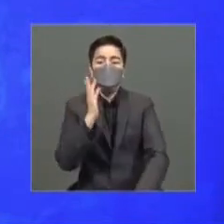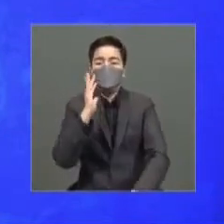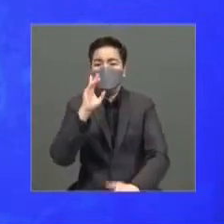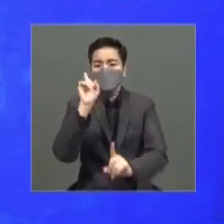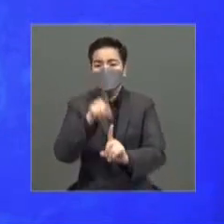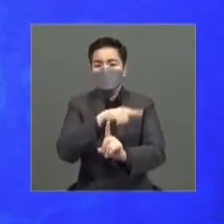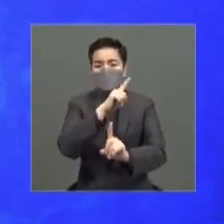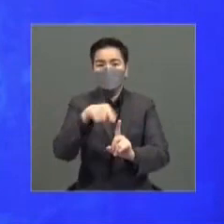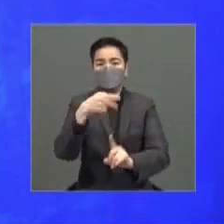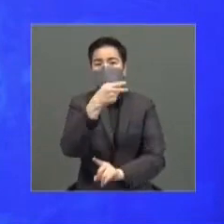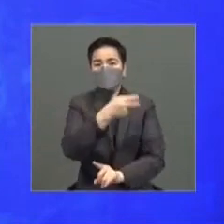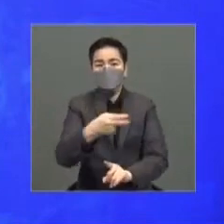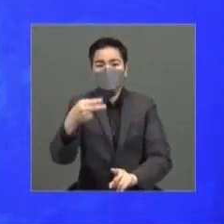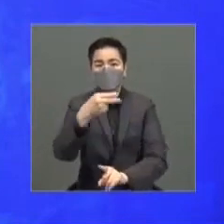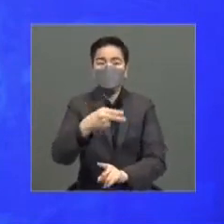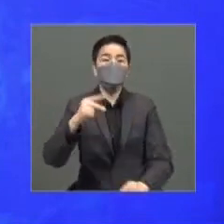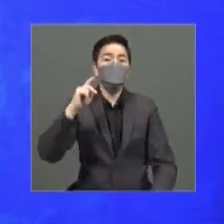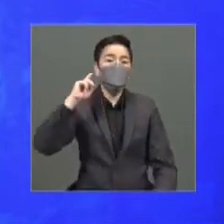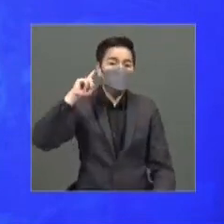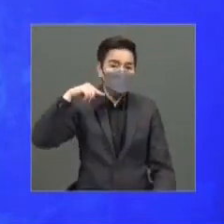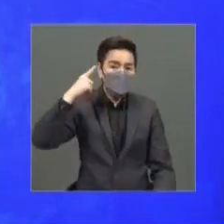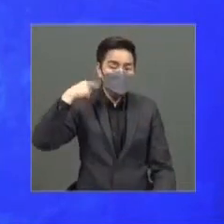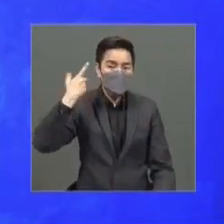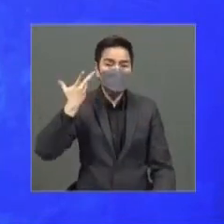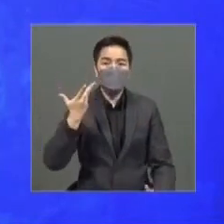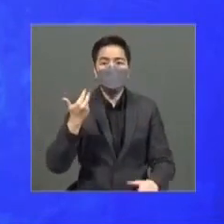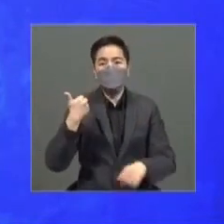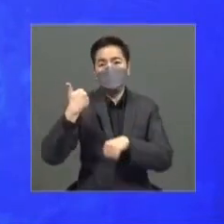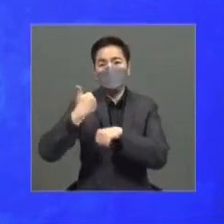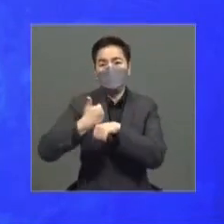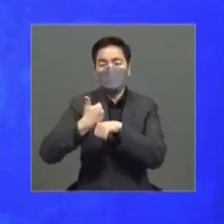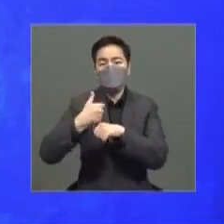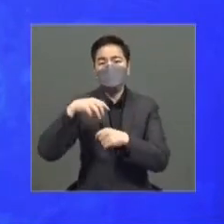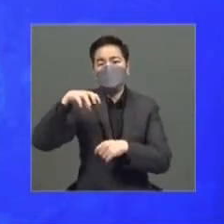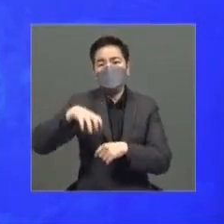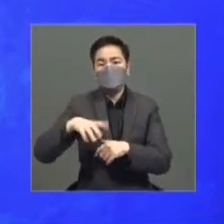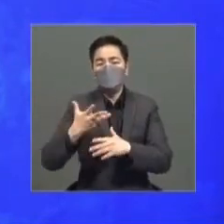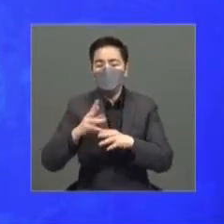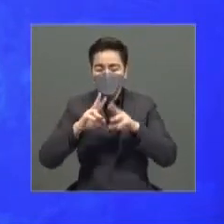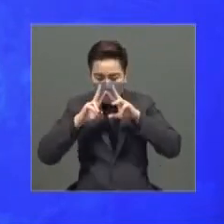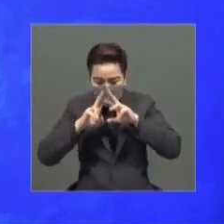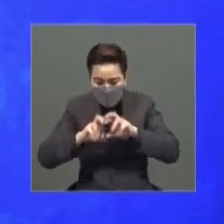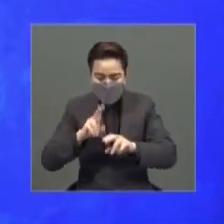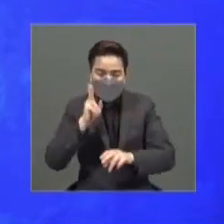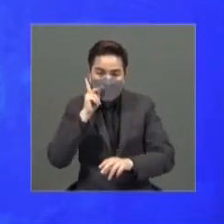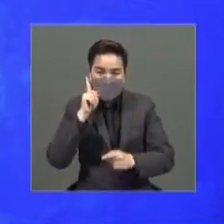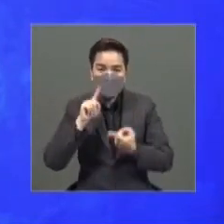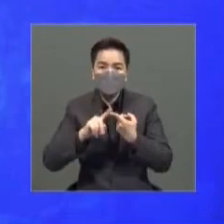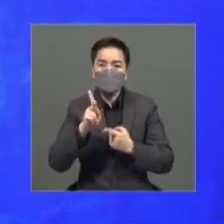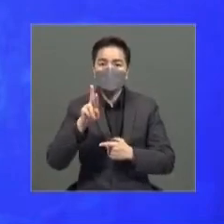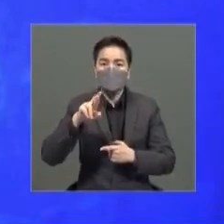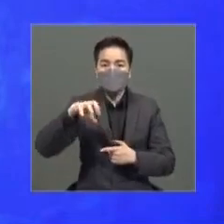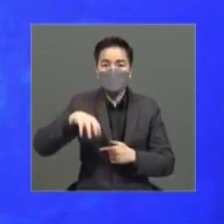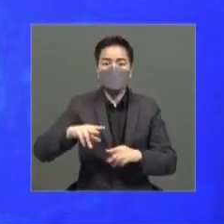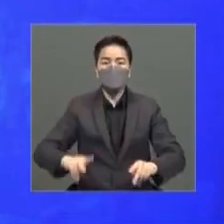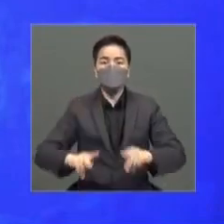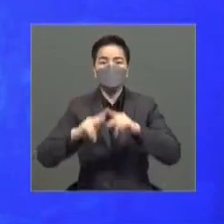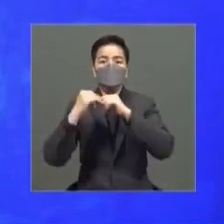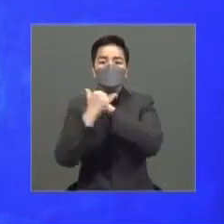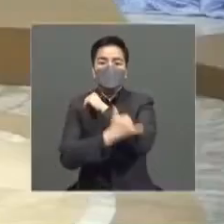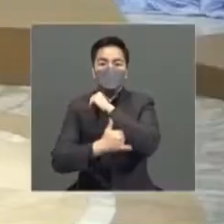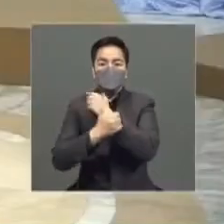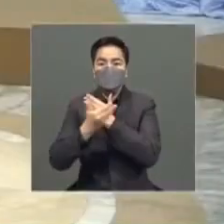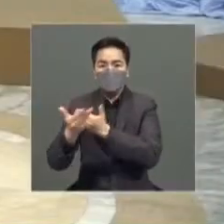าษาอังกฤษค่ะโดยทางคุณเพ็ญโสมเลิศสิทธิชัยผู้อำนวยการกองประมวลและวิเคราะห์ข่าวกรมสารนิเทศกระทรวงการต่างประเท